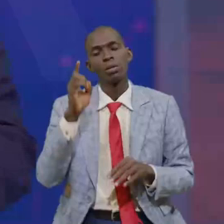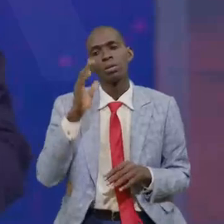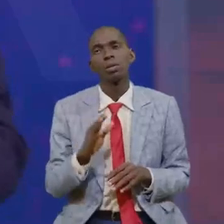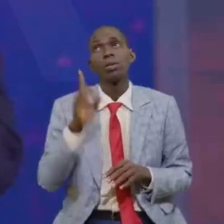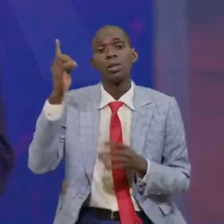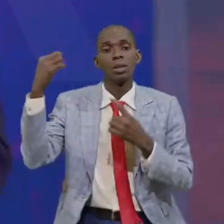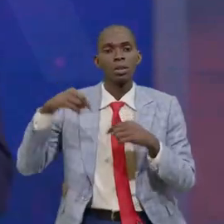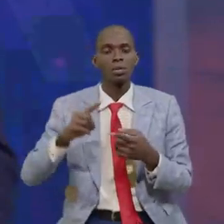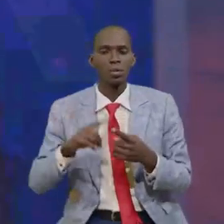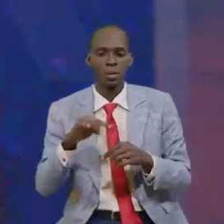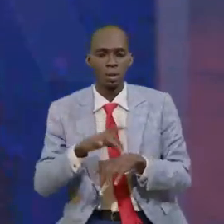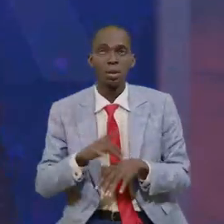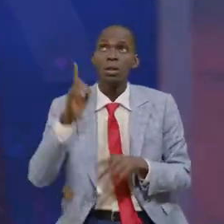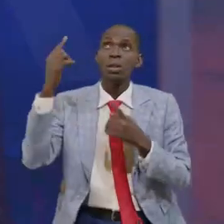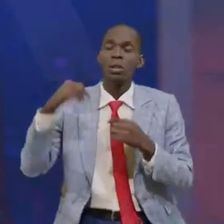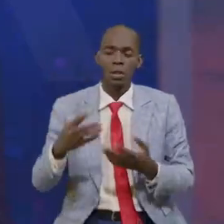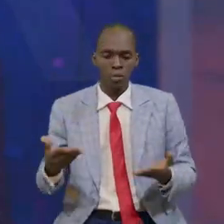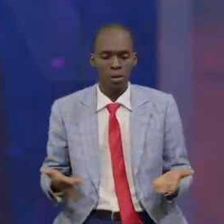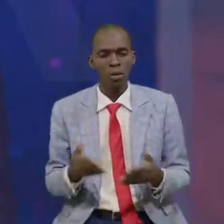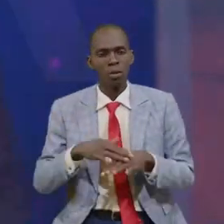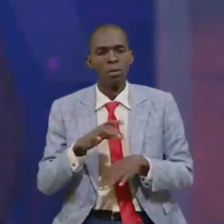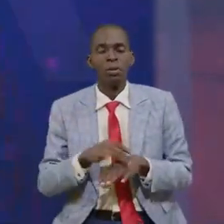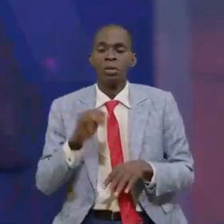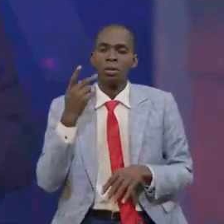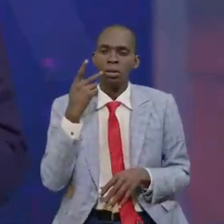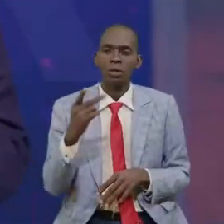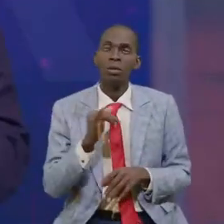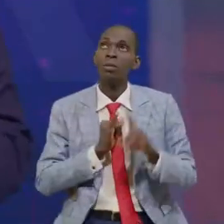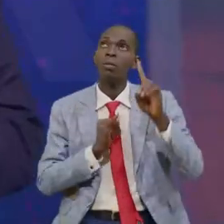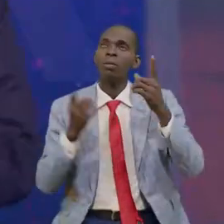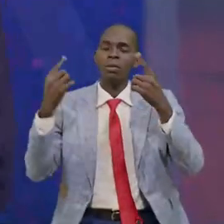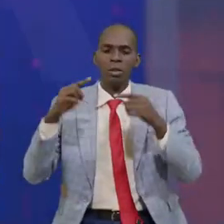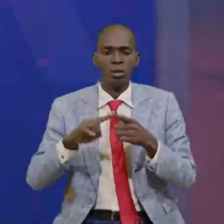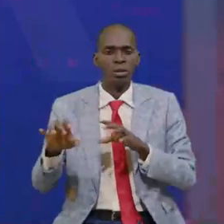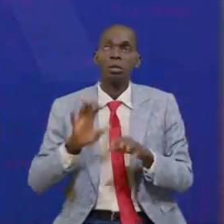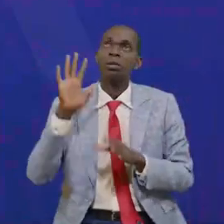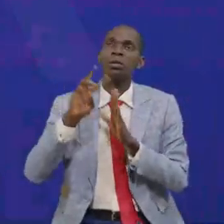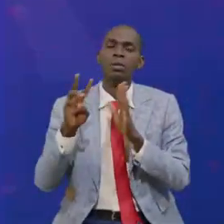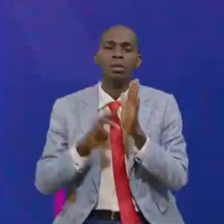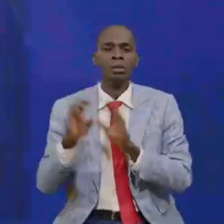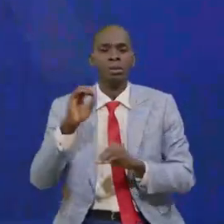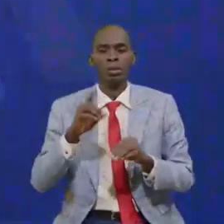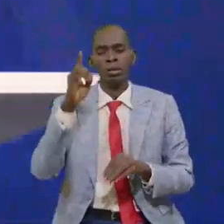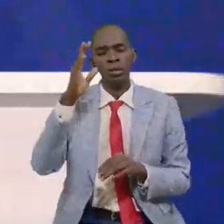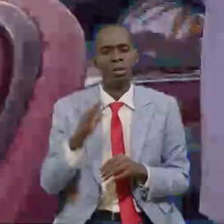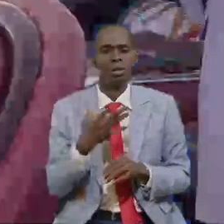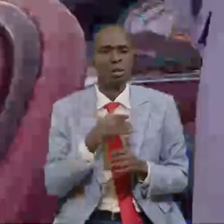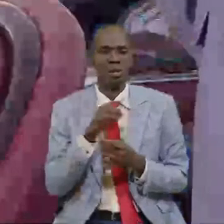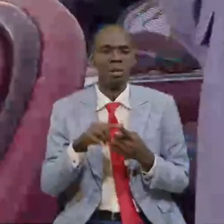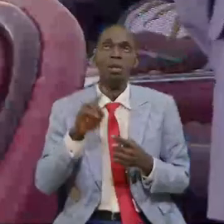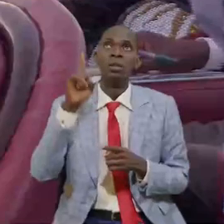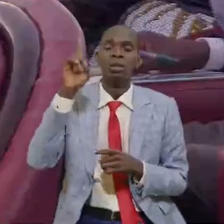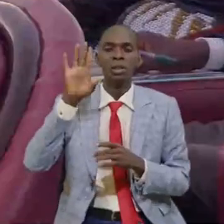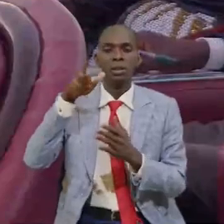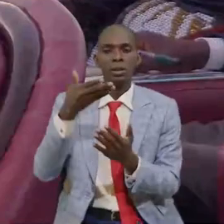terre, il est venu ici-bas. Voici, je viens pour faire ta volonté, ô Dieu. Et quand il est venu,